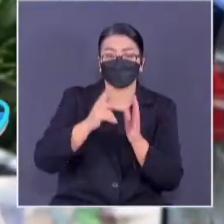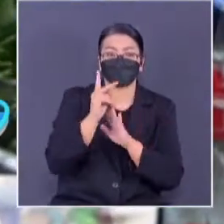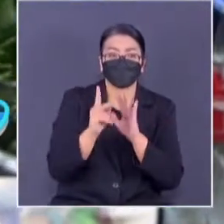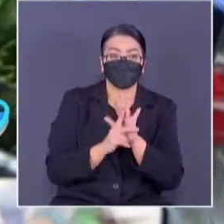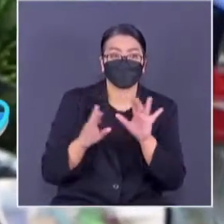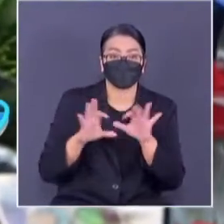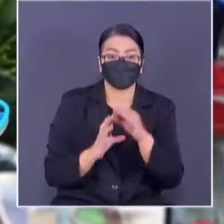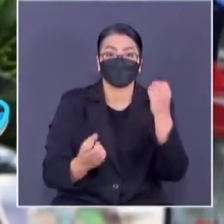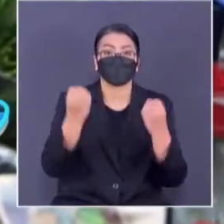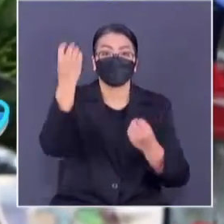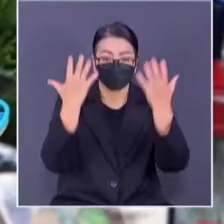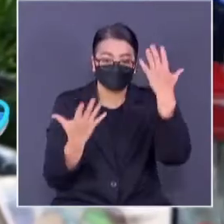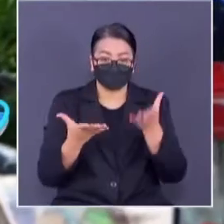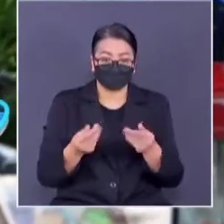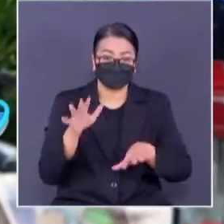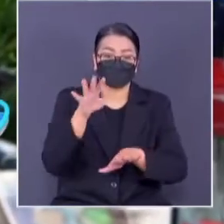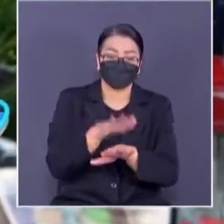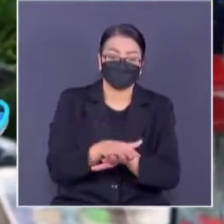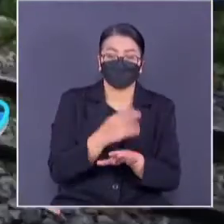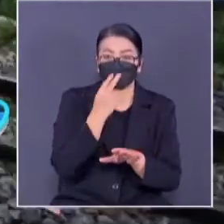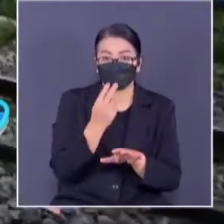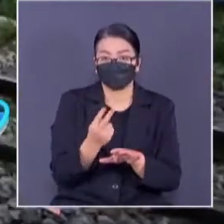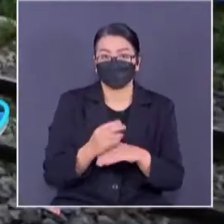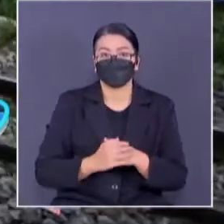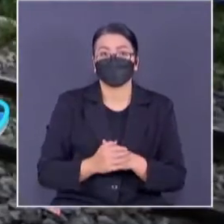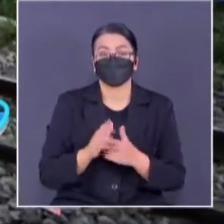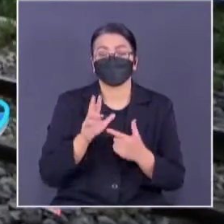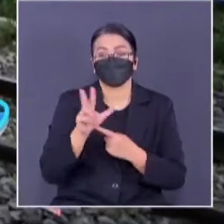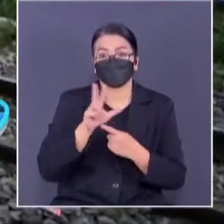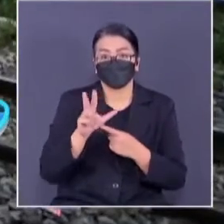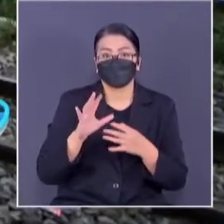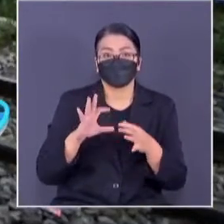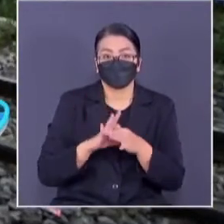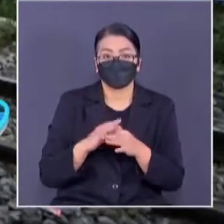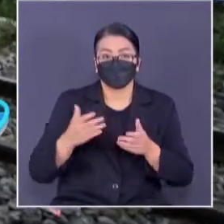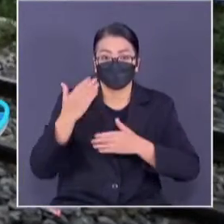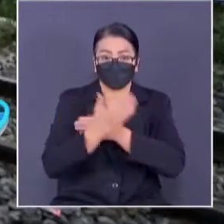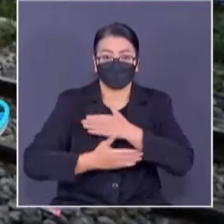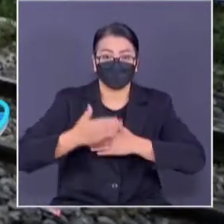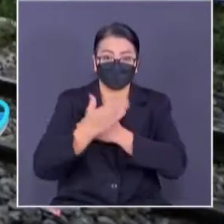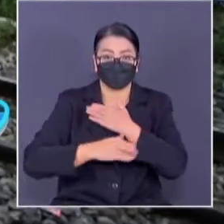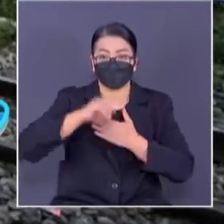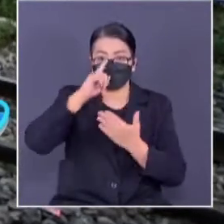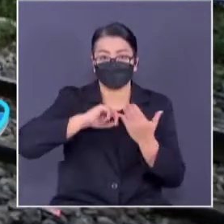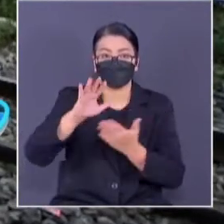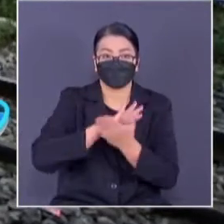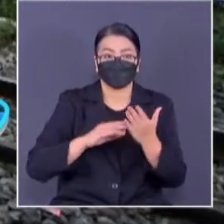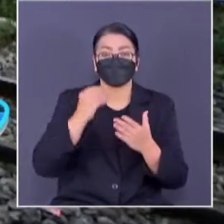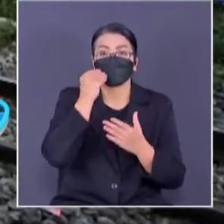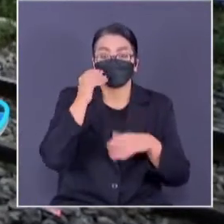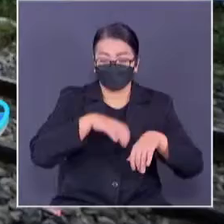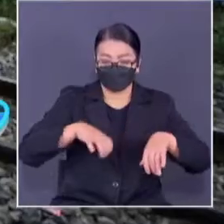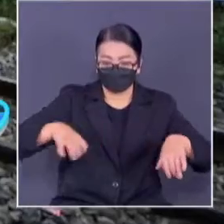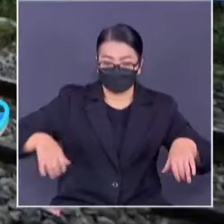ข้องกับประเด็นป่าไม้และกฎหมายลำดับรองรวมไปถึงการให้การรถไฟแห่งประเทศไทยแก้ปัญหาที่อยู่อาศั